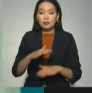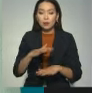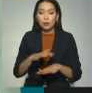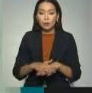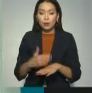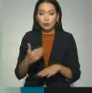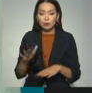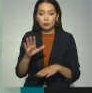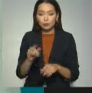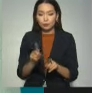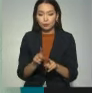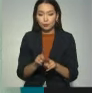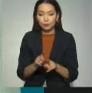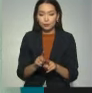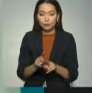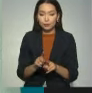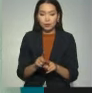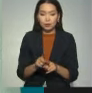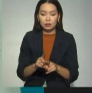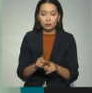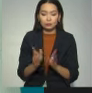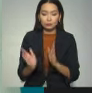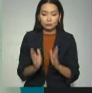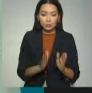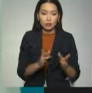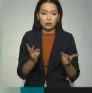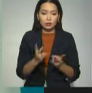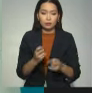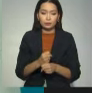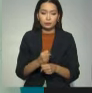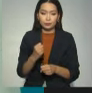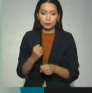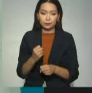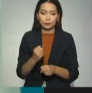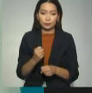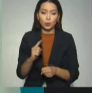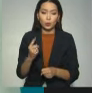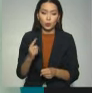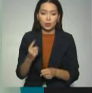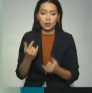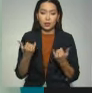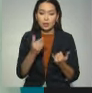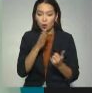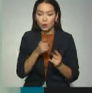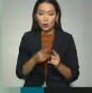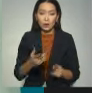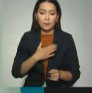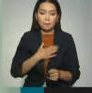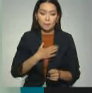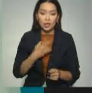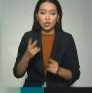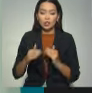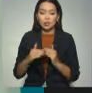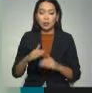көбірек салық саламыз. Нотадан табыс тапқан үшін деген ұсынысы маған ұнап отыр. Неге? Өйткені қазіргі уақытта бізде екінші деңгейлі